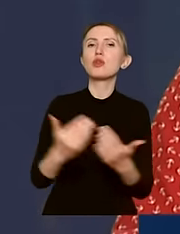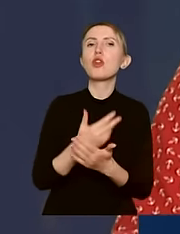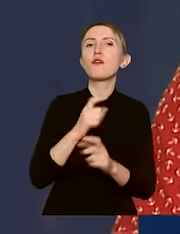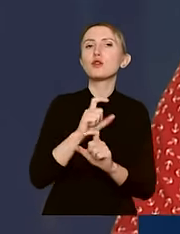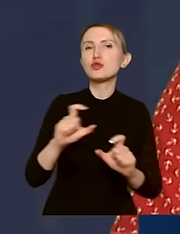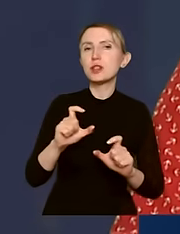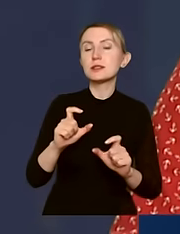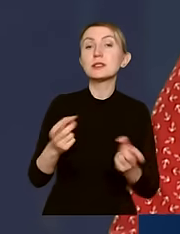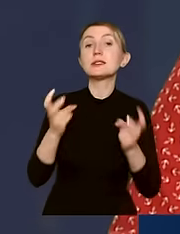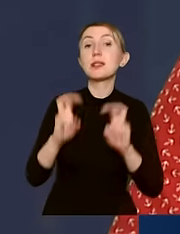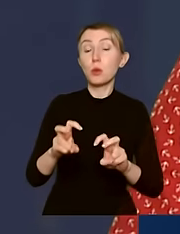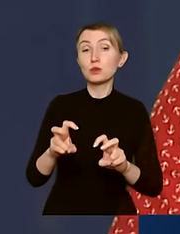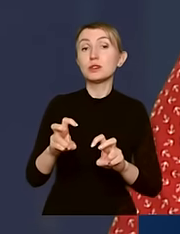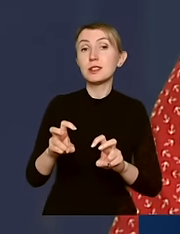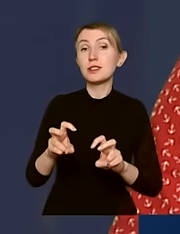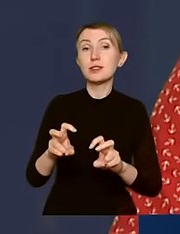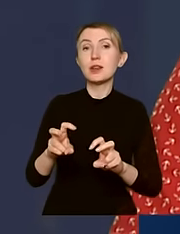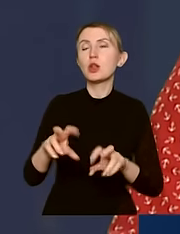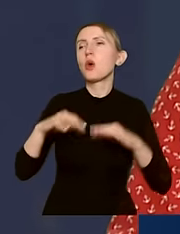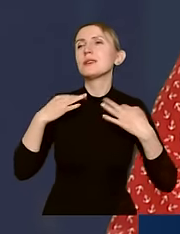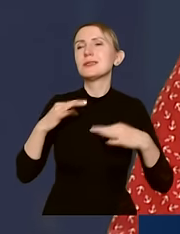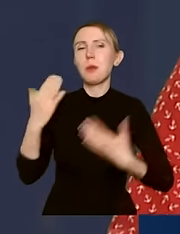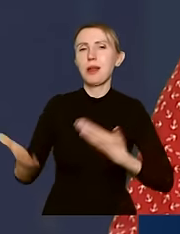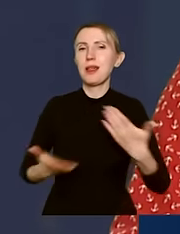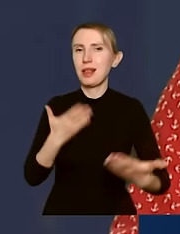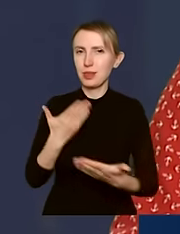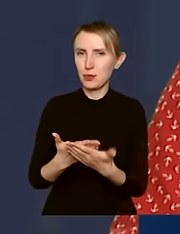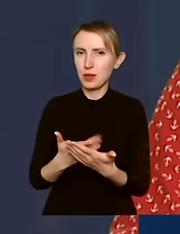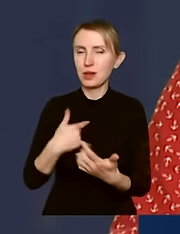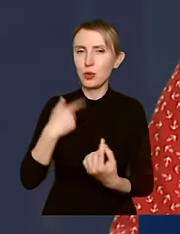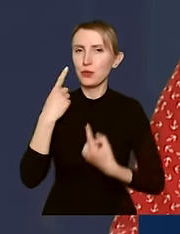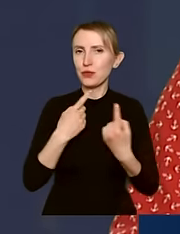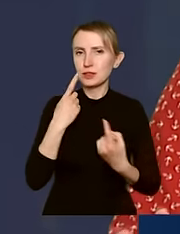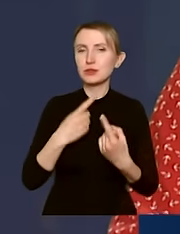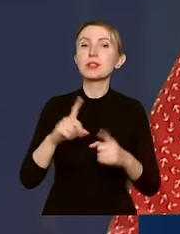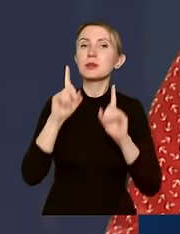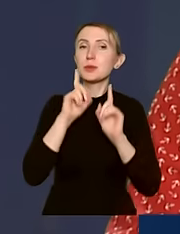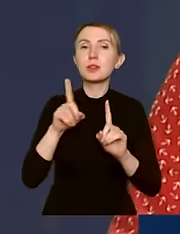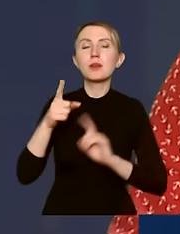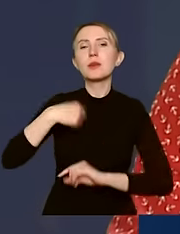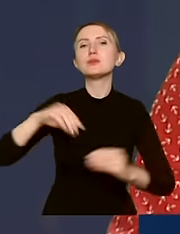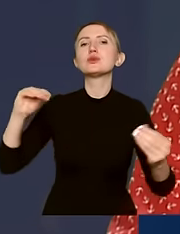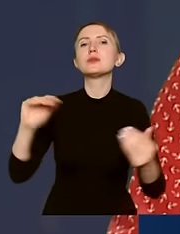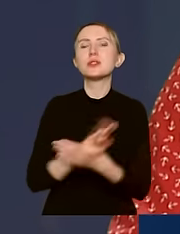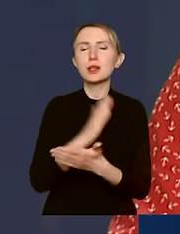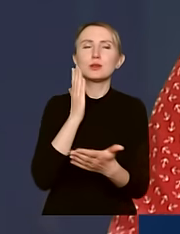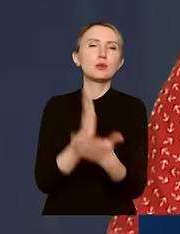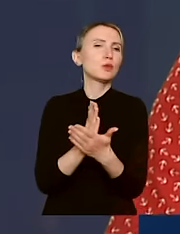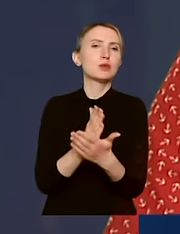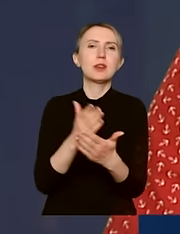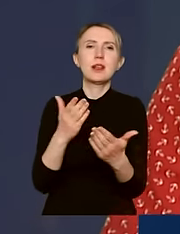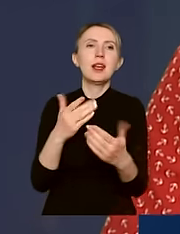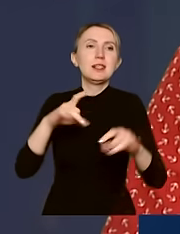z takim postulatem wychodzą, no to jest bardzo liberalny postulat. Ja uważam, że faktycznie my się już przyzwyczailiśmy do tego, że sklepy w